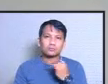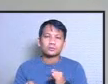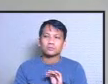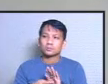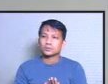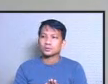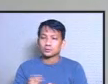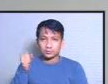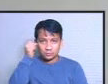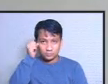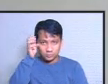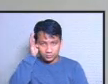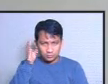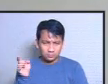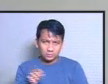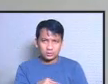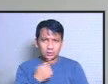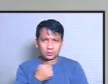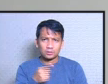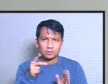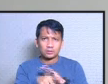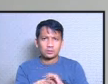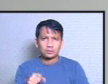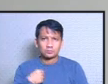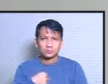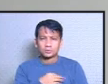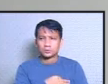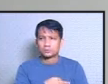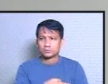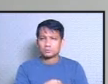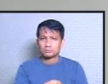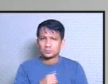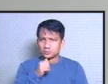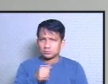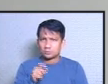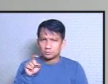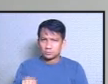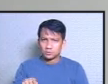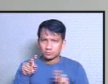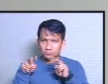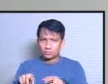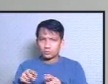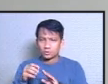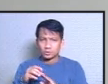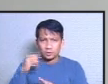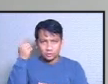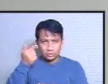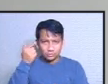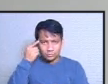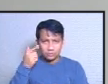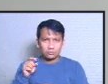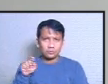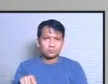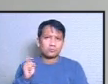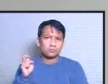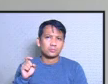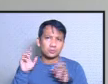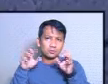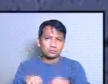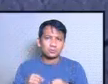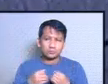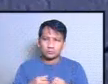Secretary Silvestre Bello ang pamamaslang sa kanyang tauhan. Iginit niya na dapat tutukan ng mga otoridad ang agarang paghuli sa mga